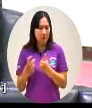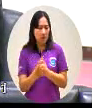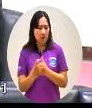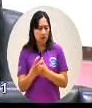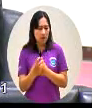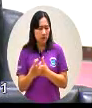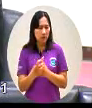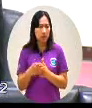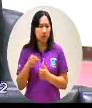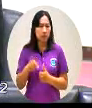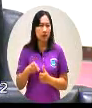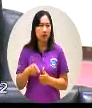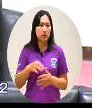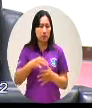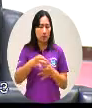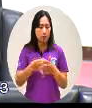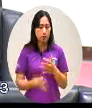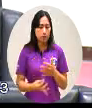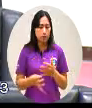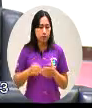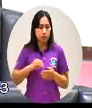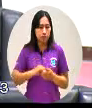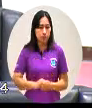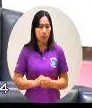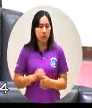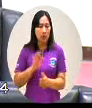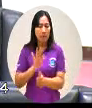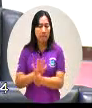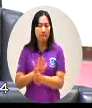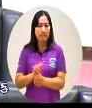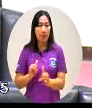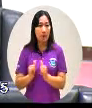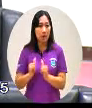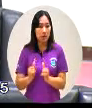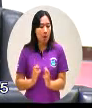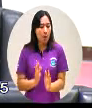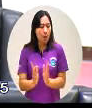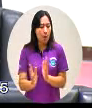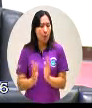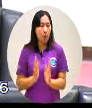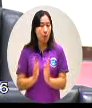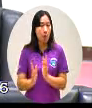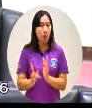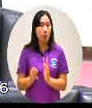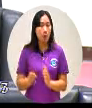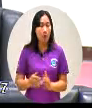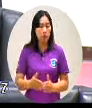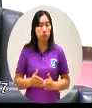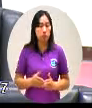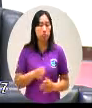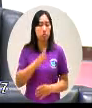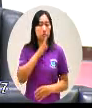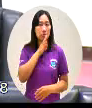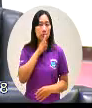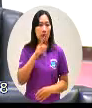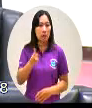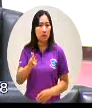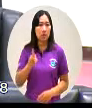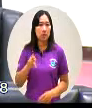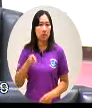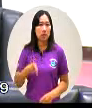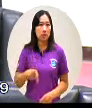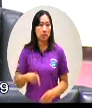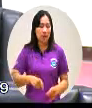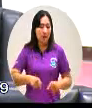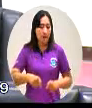策的制定哈，会当带好地方的地脉的活络哈，创造地方的繁荣哈，这是真有必要哈。咱会当透过这个